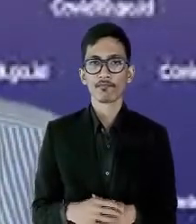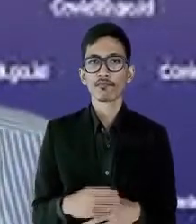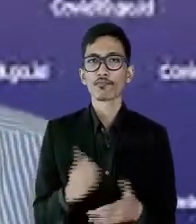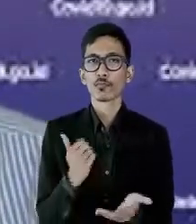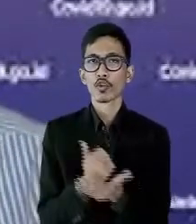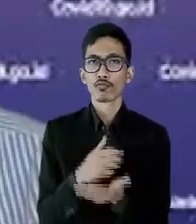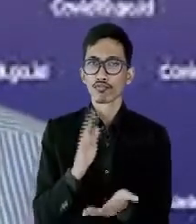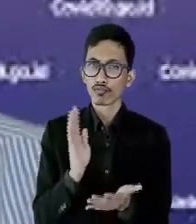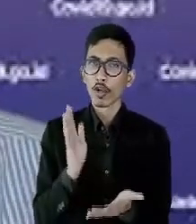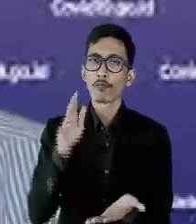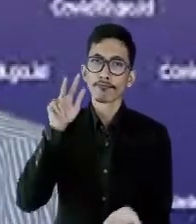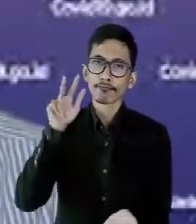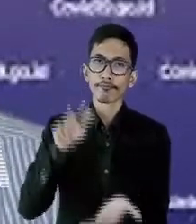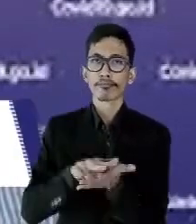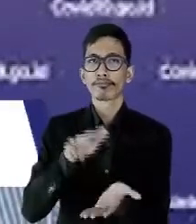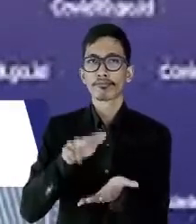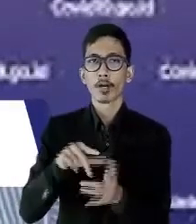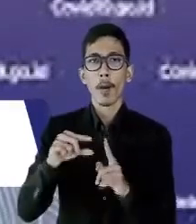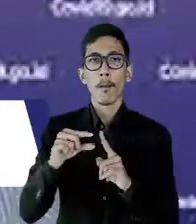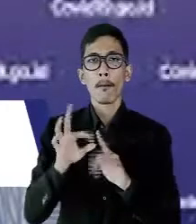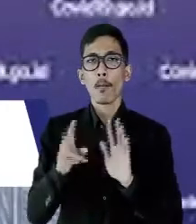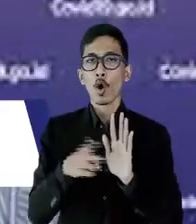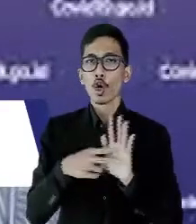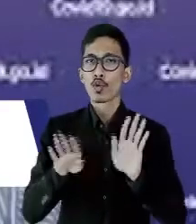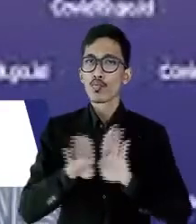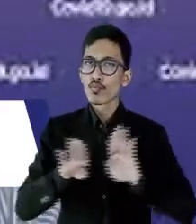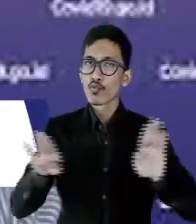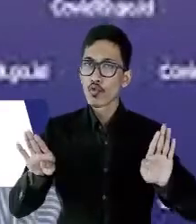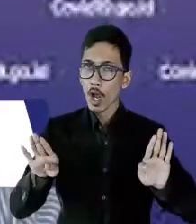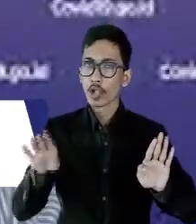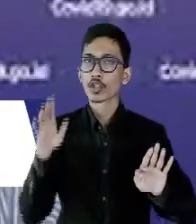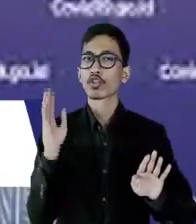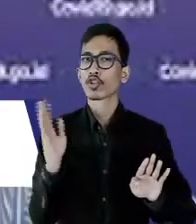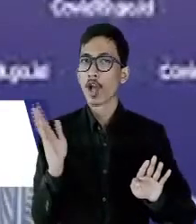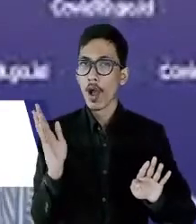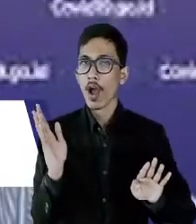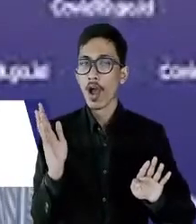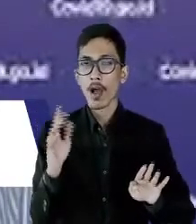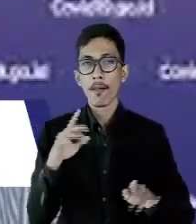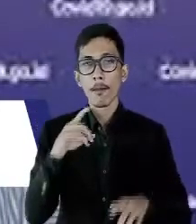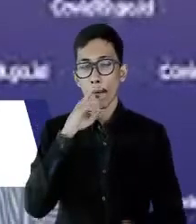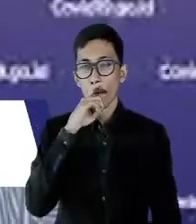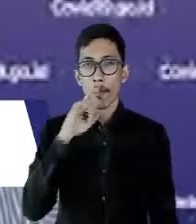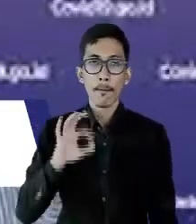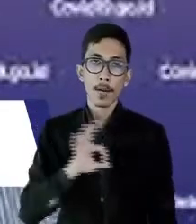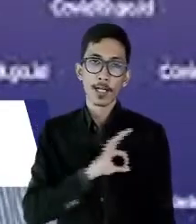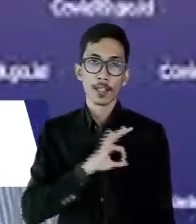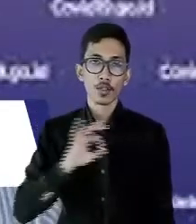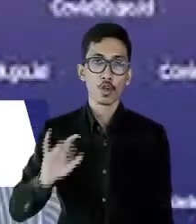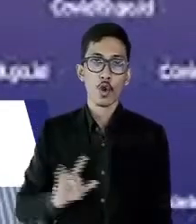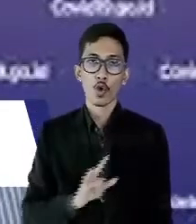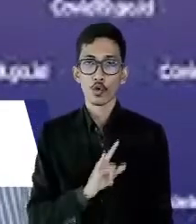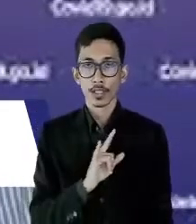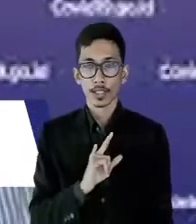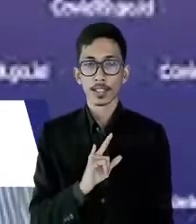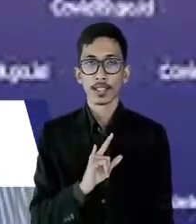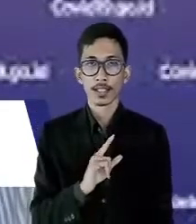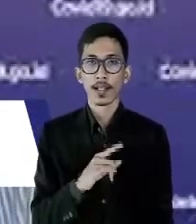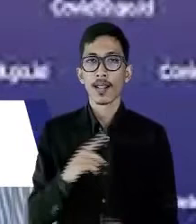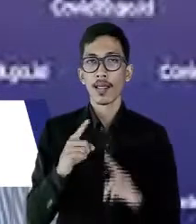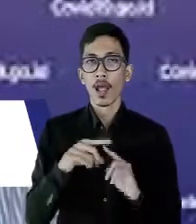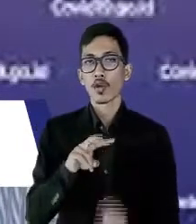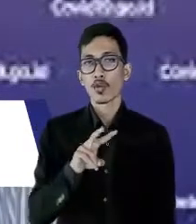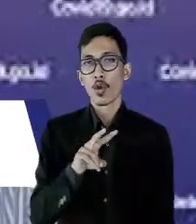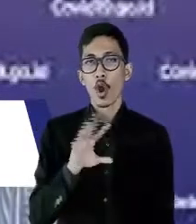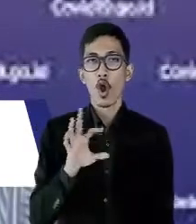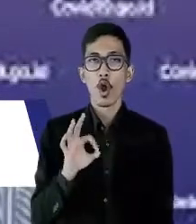kompetisi olahraga berskala nasional ini telah dibuka langsung oleh Bapak Jokowi selaku Presiden Republik Indonesia pada 2